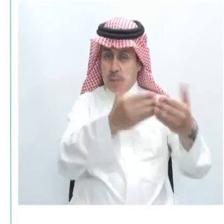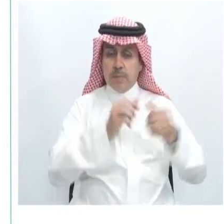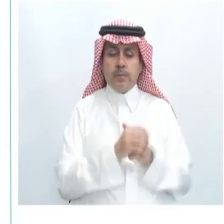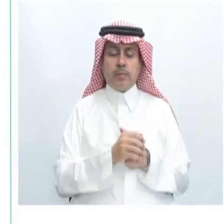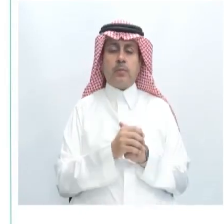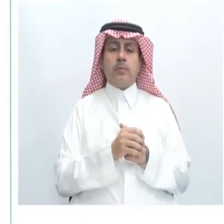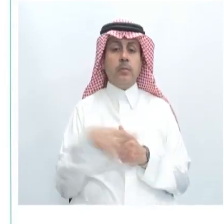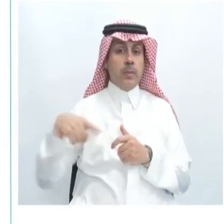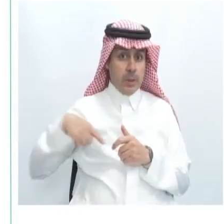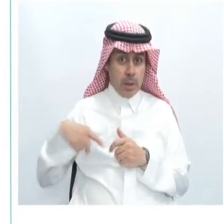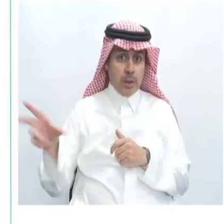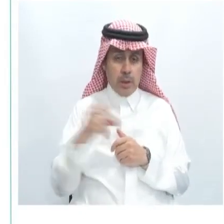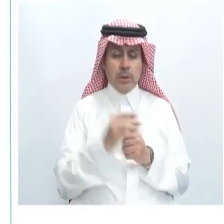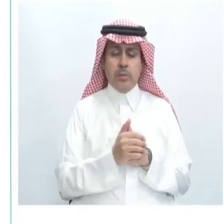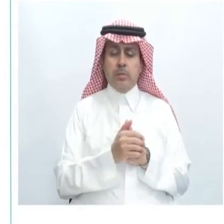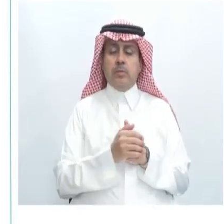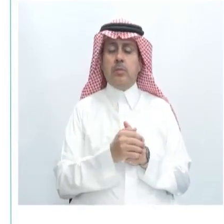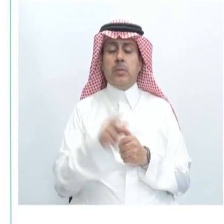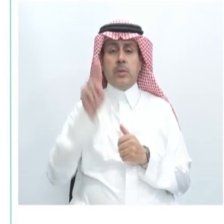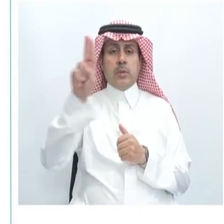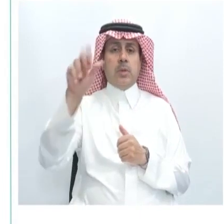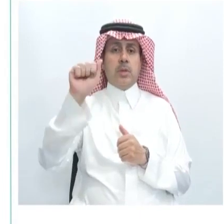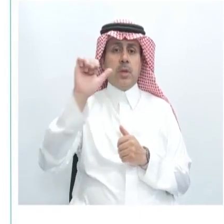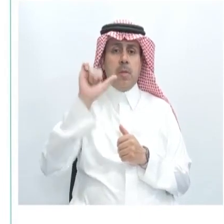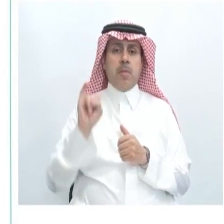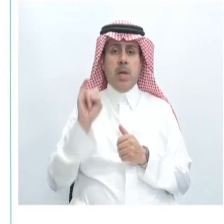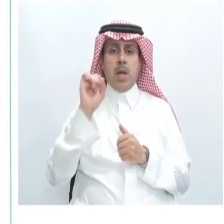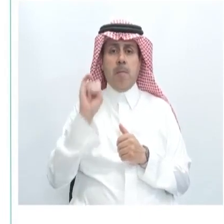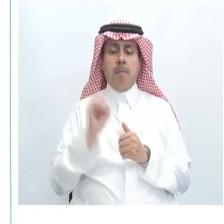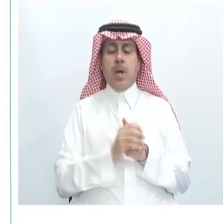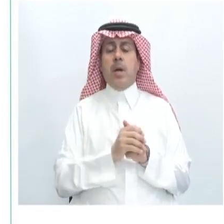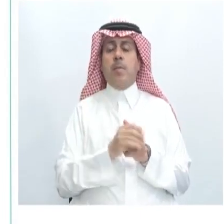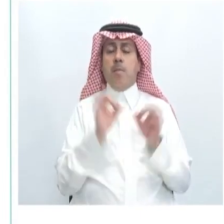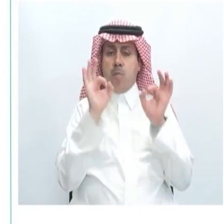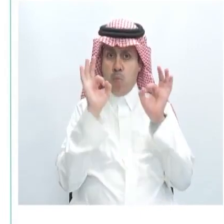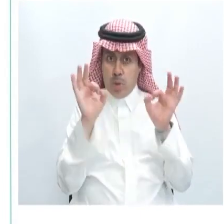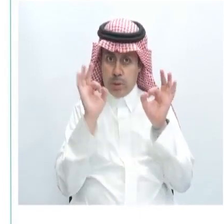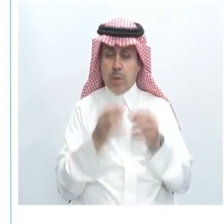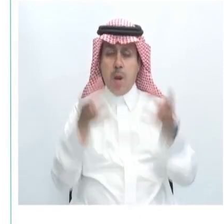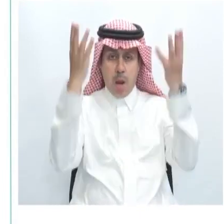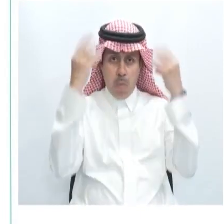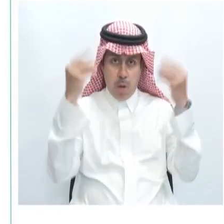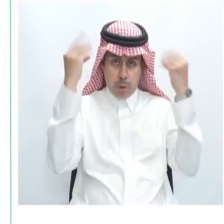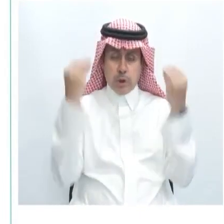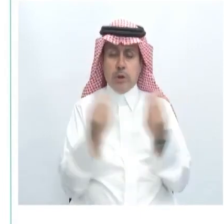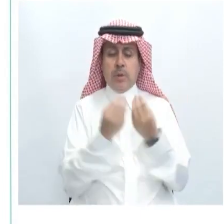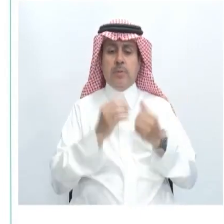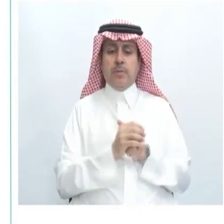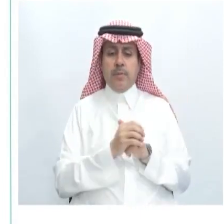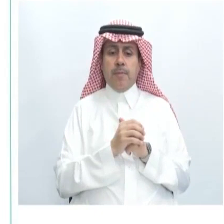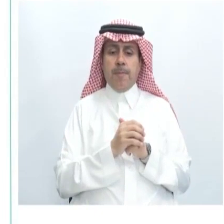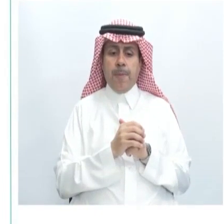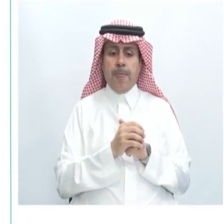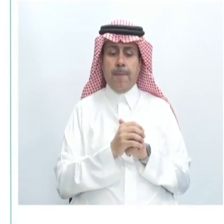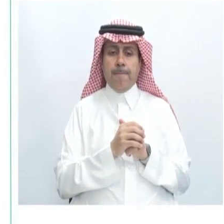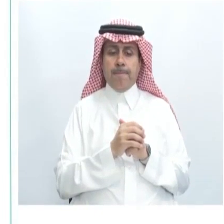الانتاج بايجاد او تصميم منتج مناسب للمعلومات التي جمعتها او للسوق الذي